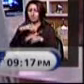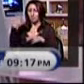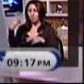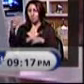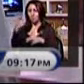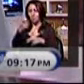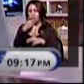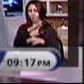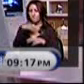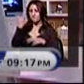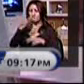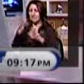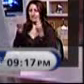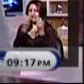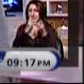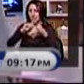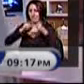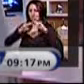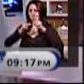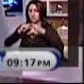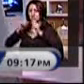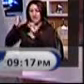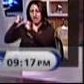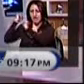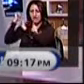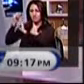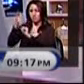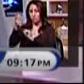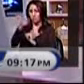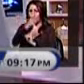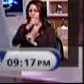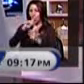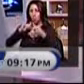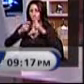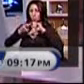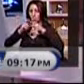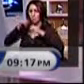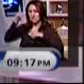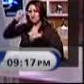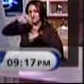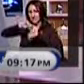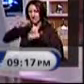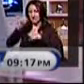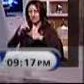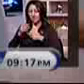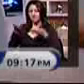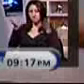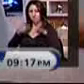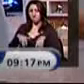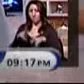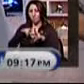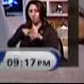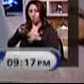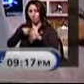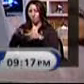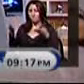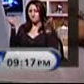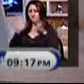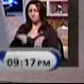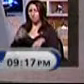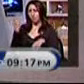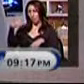ناس بتشيع جنازات؟ الكلام ده احنا شفناه، ما يقدرش يقول لا، واخد بالك. فما فيش حاجه بس لم يعرف من القاتل او من الجاني حتى